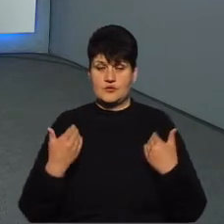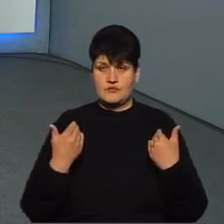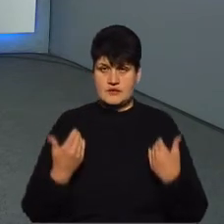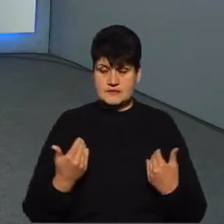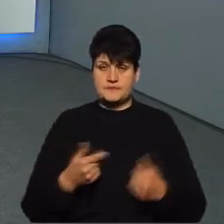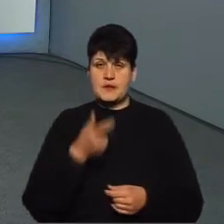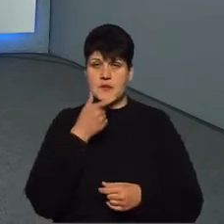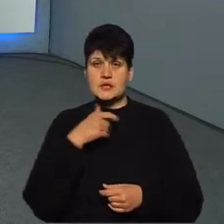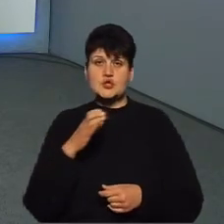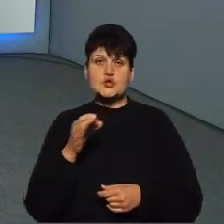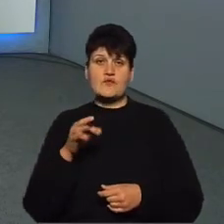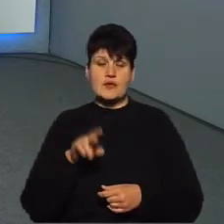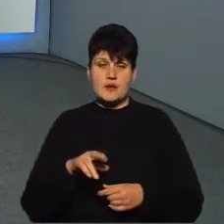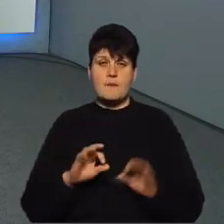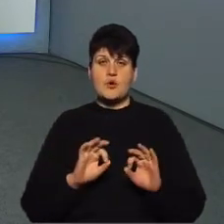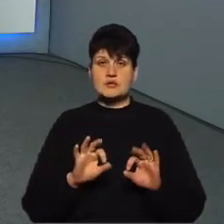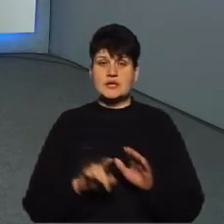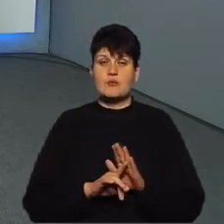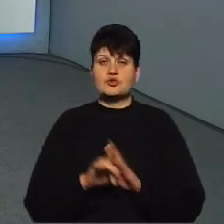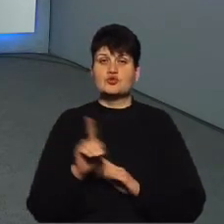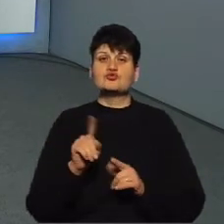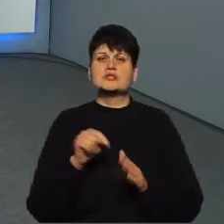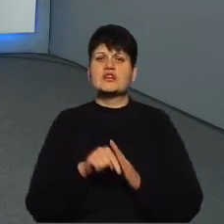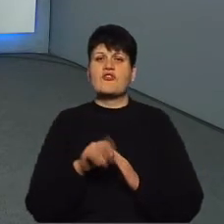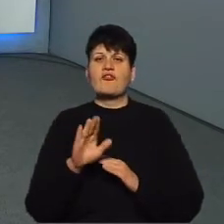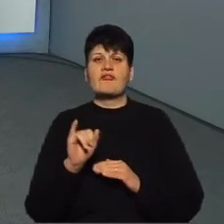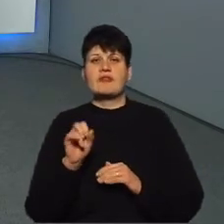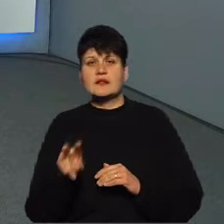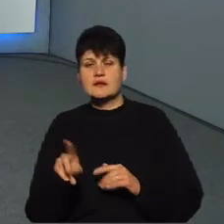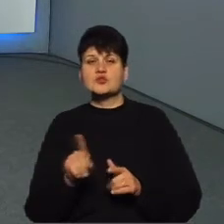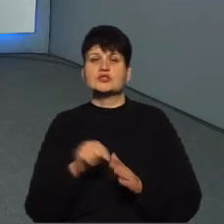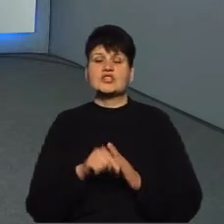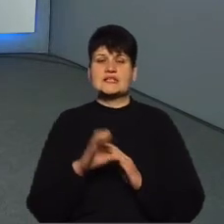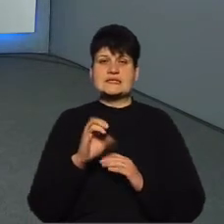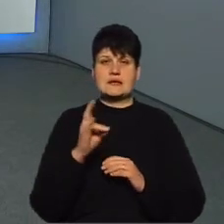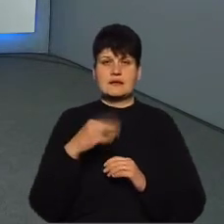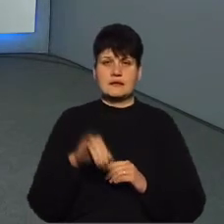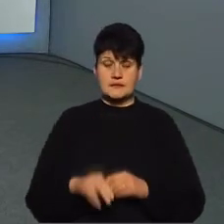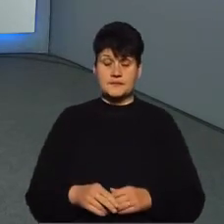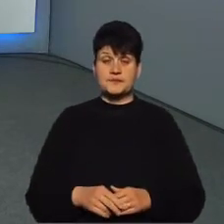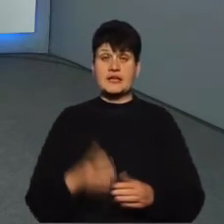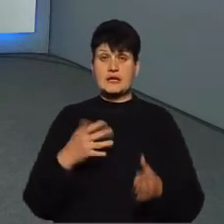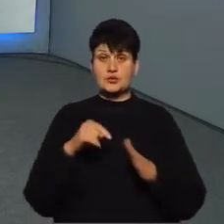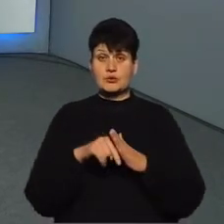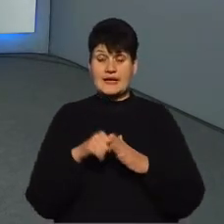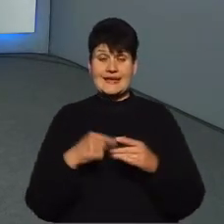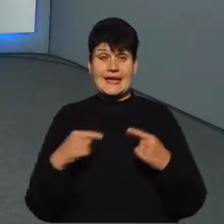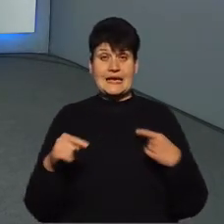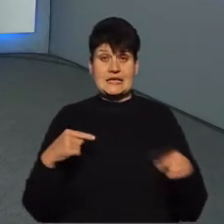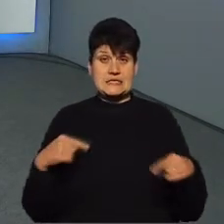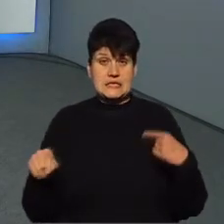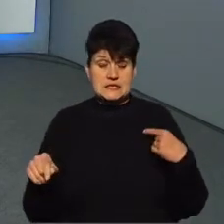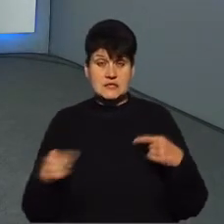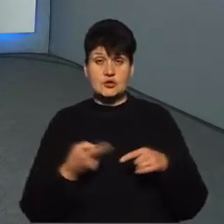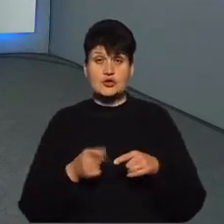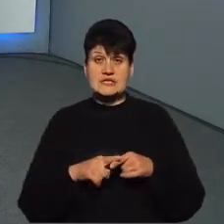початку поясніть, що таке ВІЛ, а що ж таке СНІД? Якщо поняття різниці, їх відрізняти, то ВІЛ-інфекція має